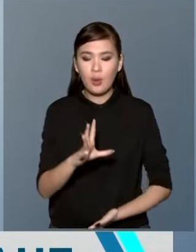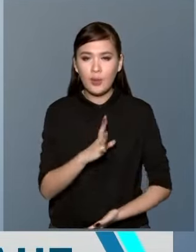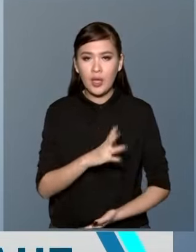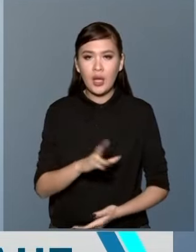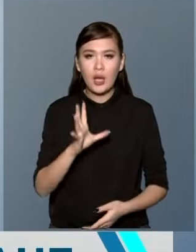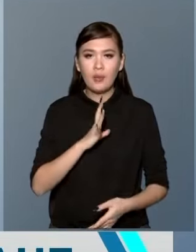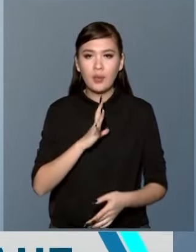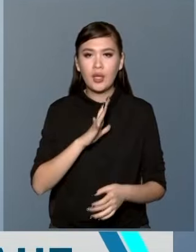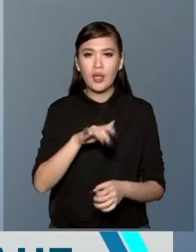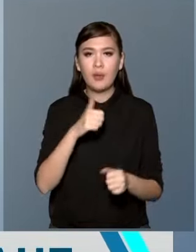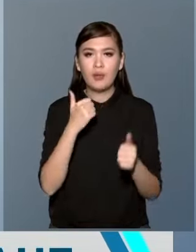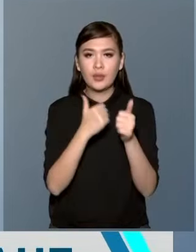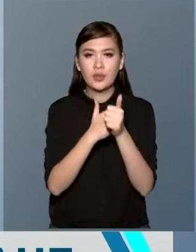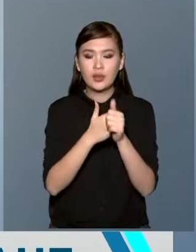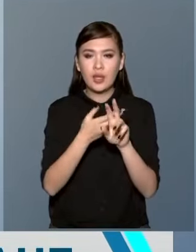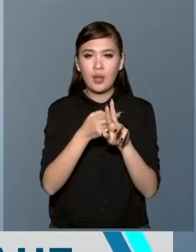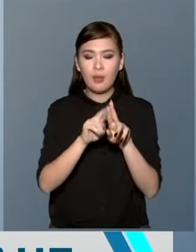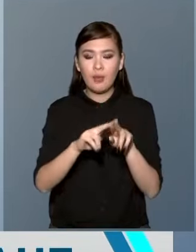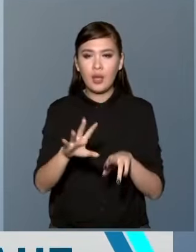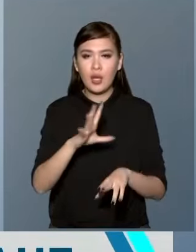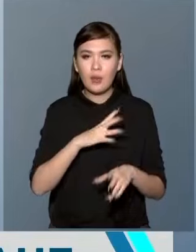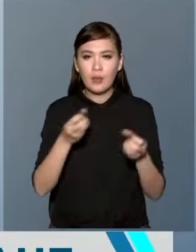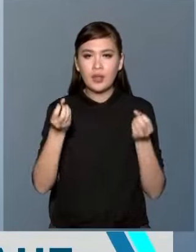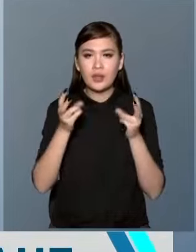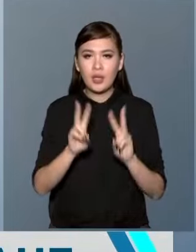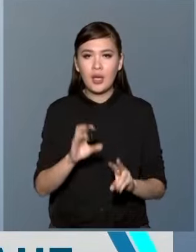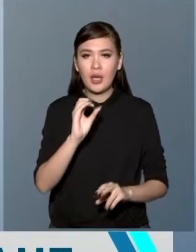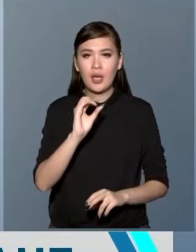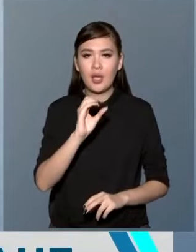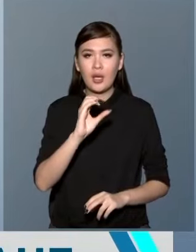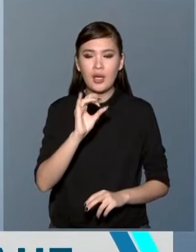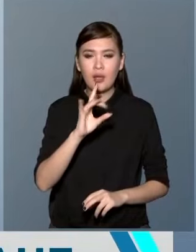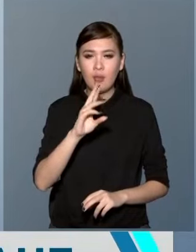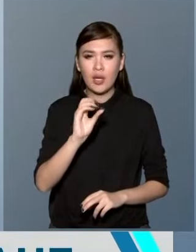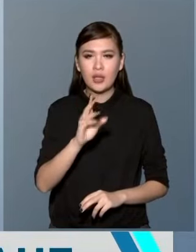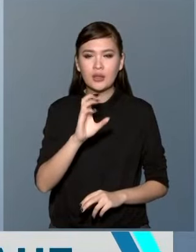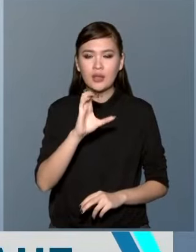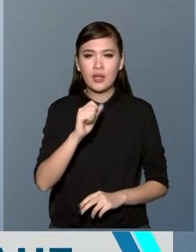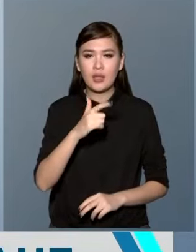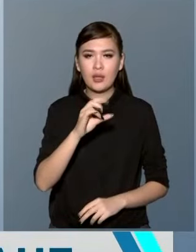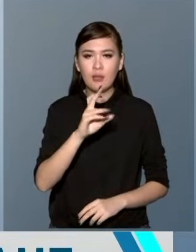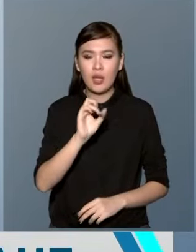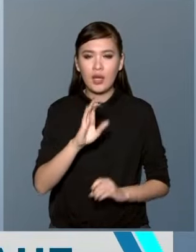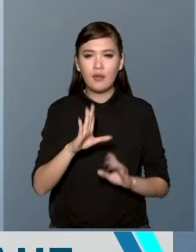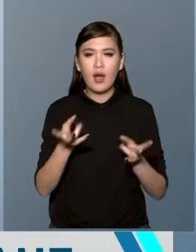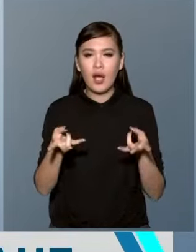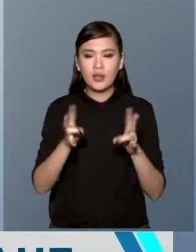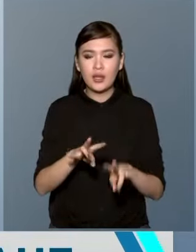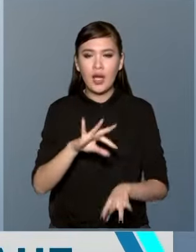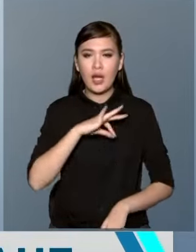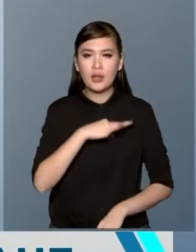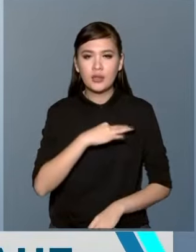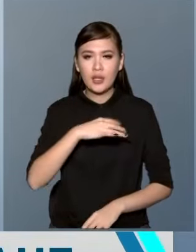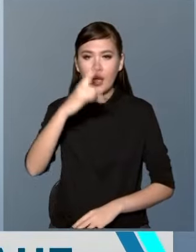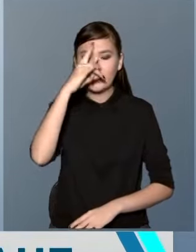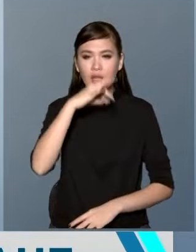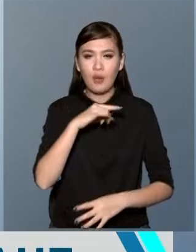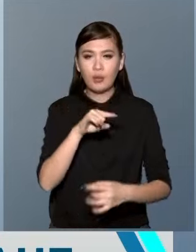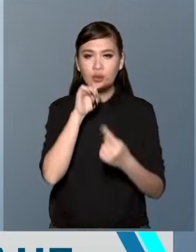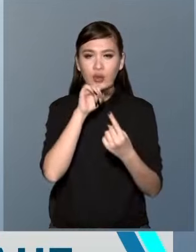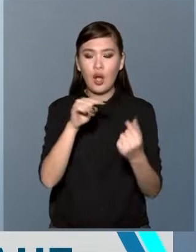Комитета национальной безопасности остается Ермек Сагимбаев. Агентство Республики Казахстан по